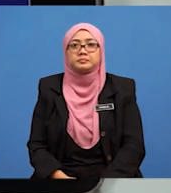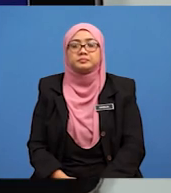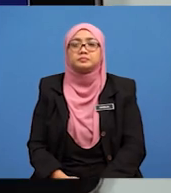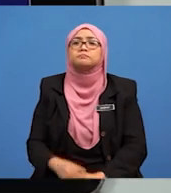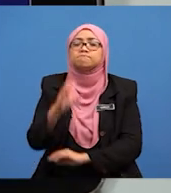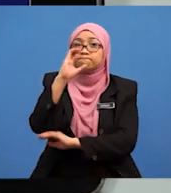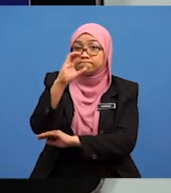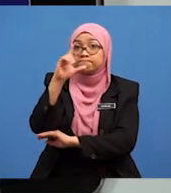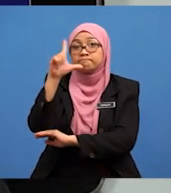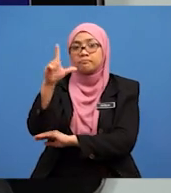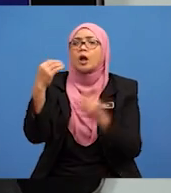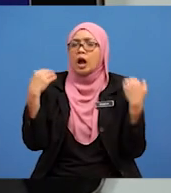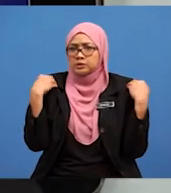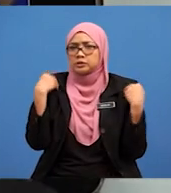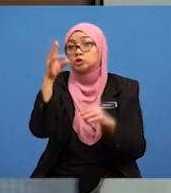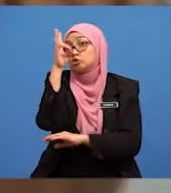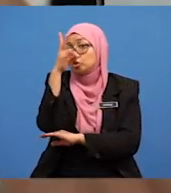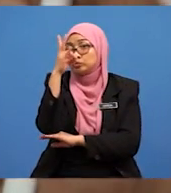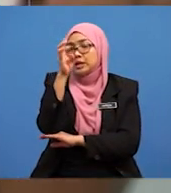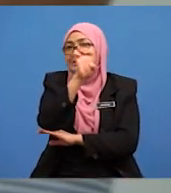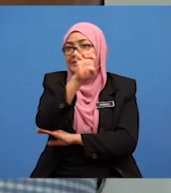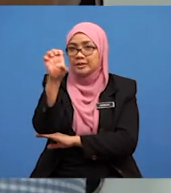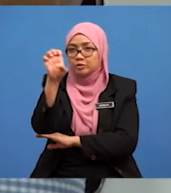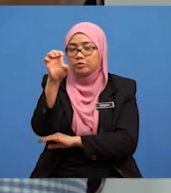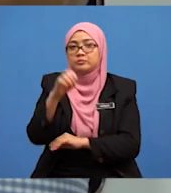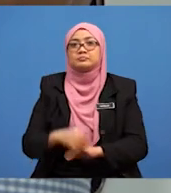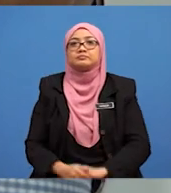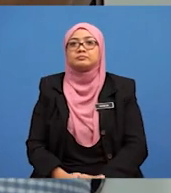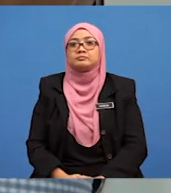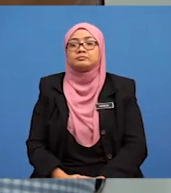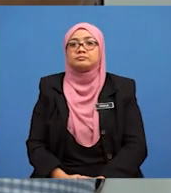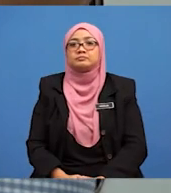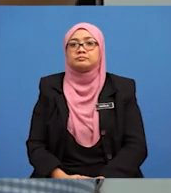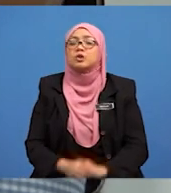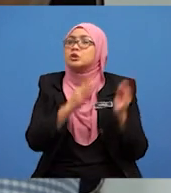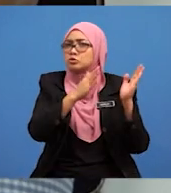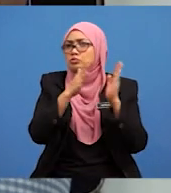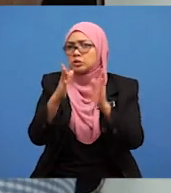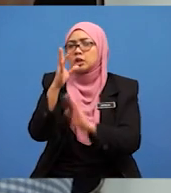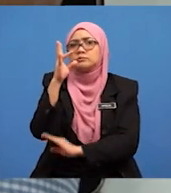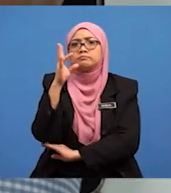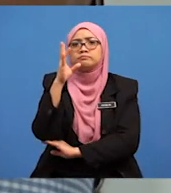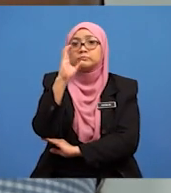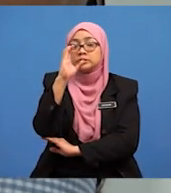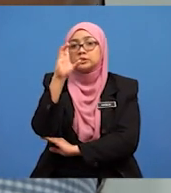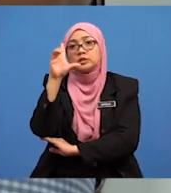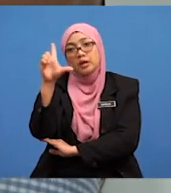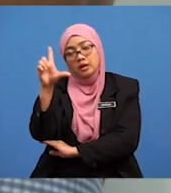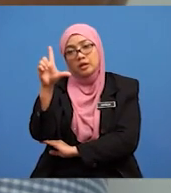Klorin mempunyai 17 elektron. Oleh itu, susunan elektron klorin ialah